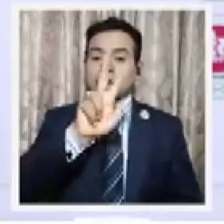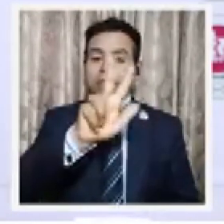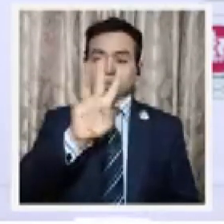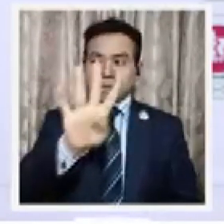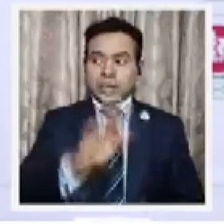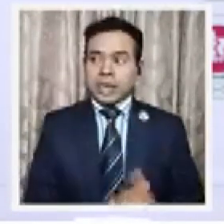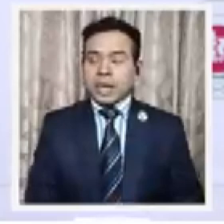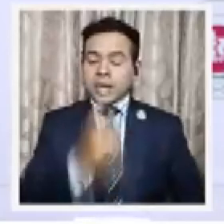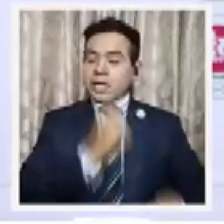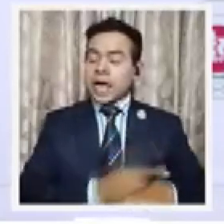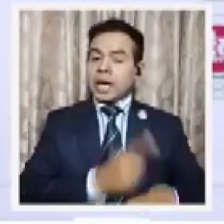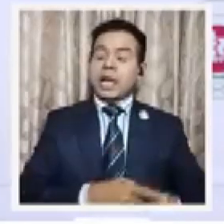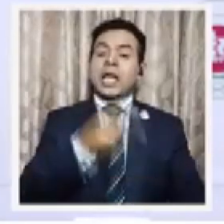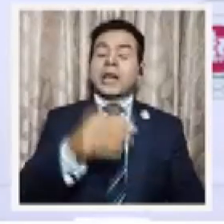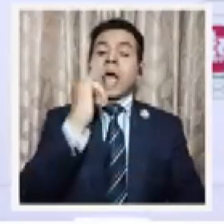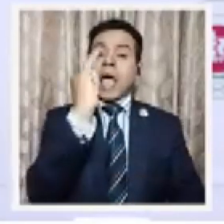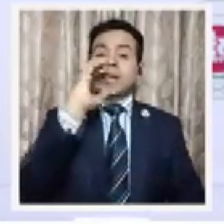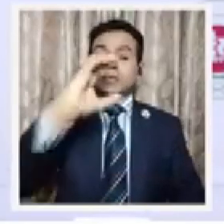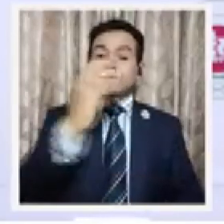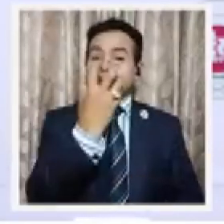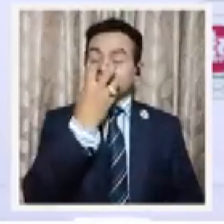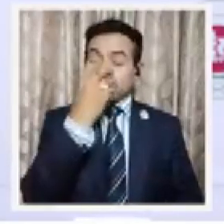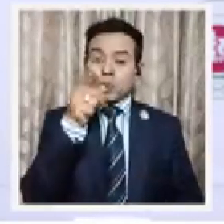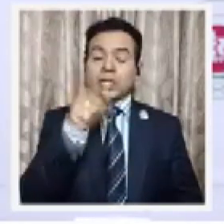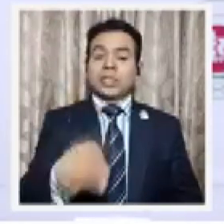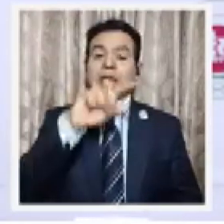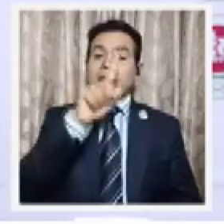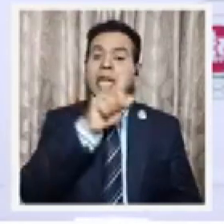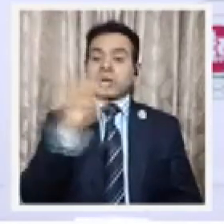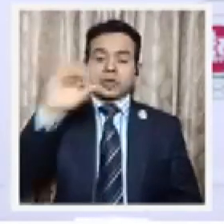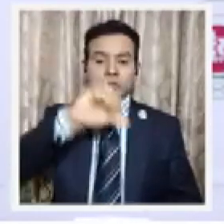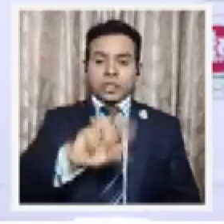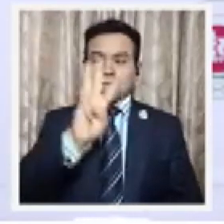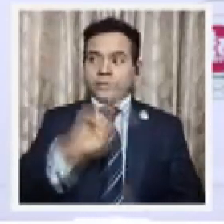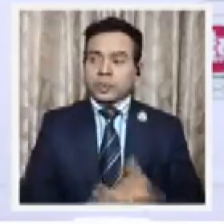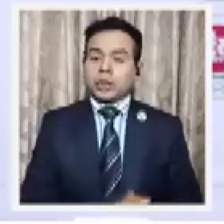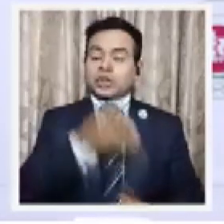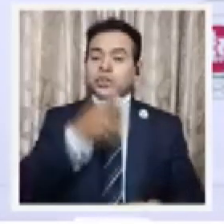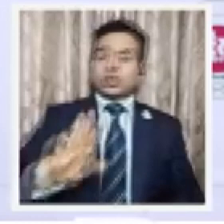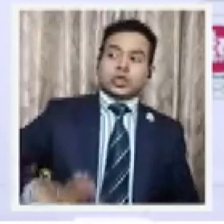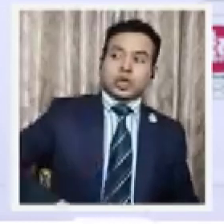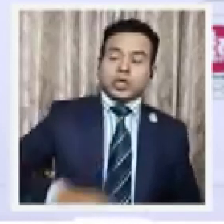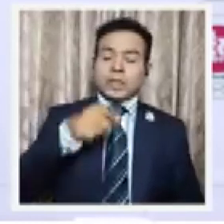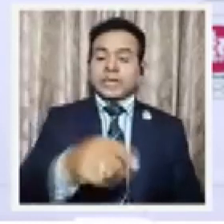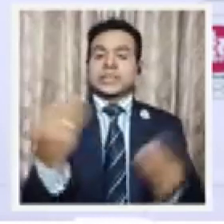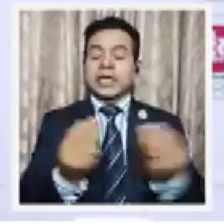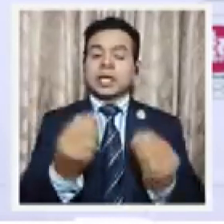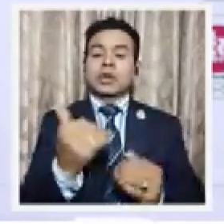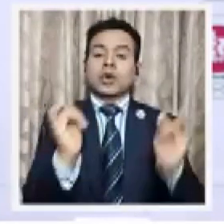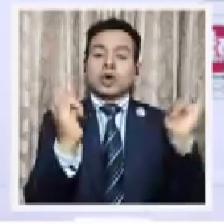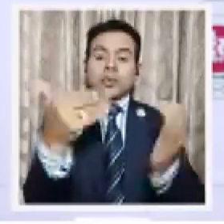হাসপাতালের তথ্য, ঢাকা মহানগরীর সাধারণ শয্যায় রোগী ভর্তি আছে 2,084 জন এবং ঢাকা মহানগরীর আইসিইউ শয্যায় রোগী ভর্তি